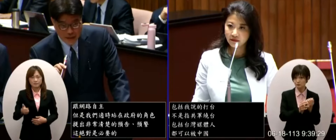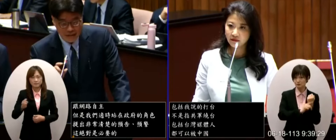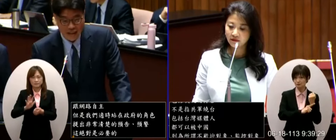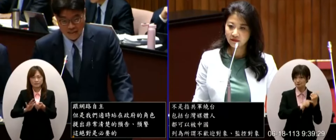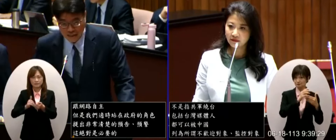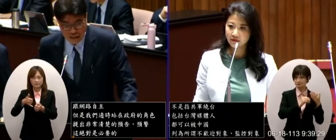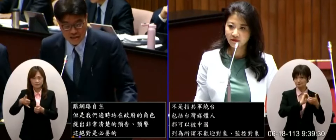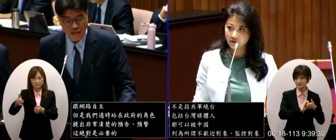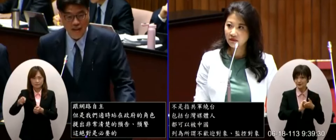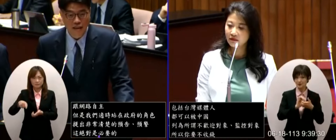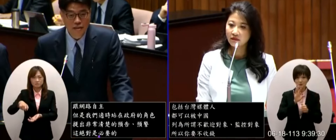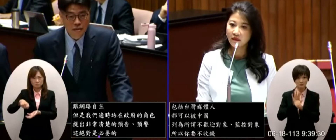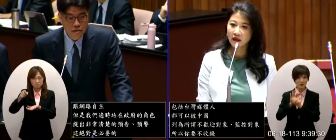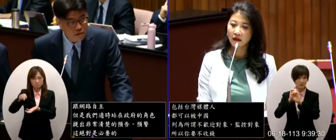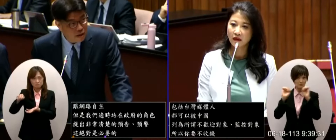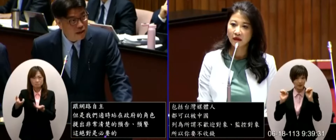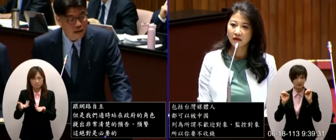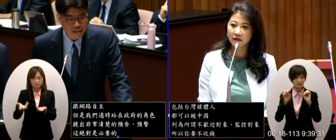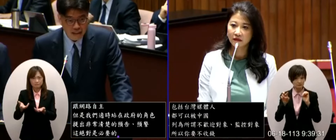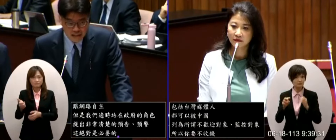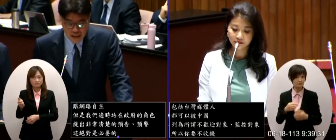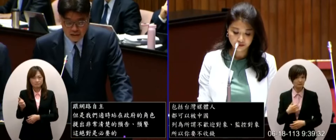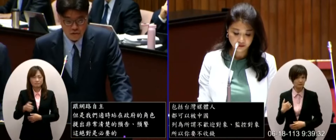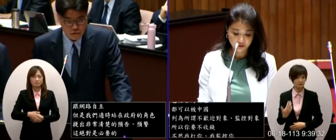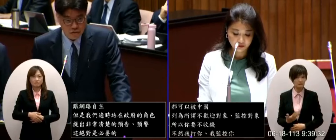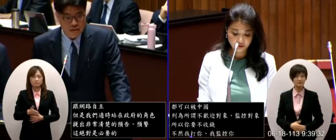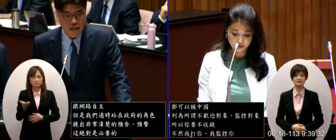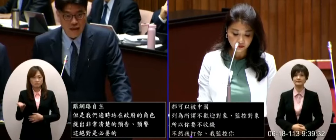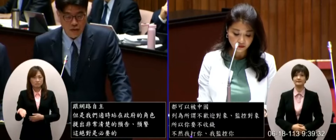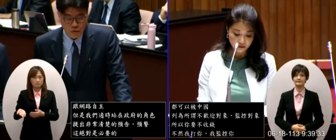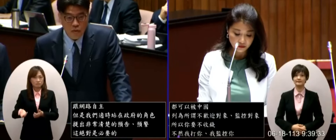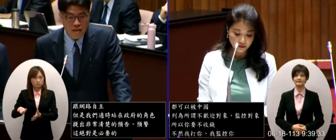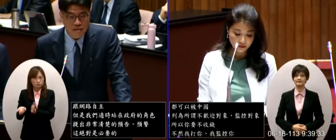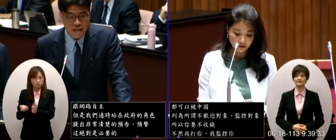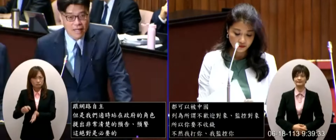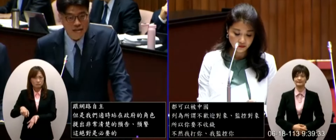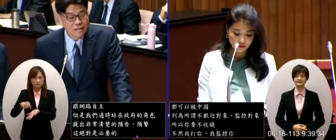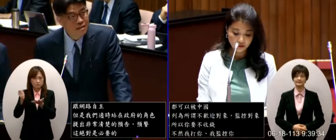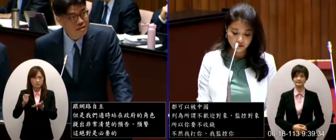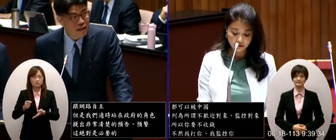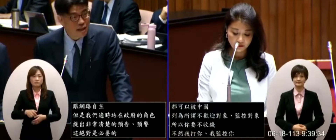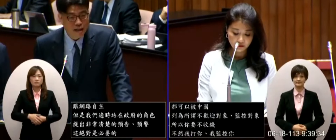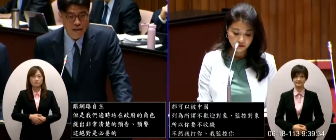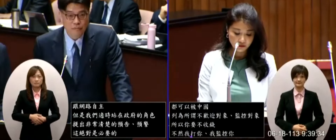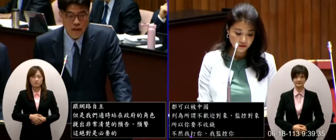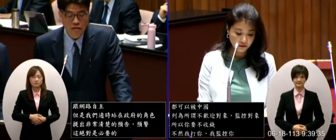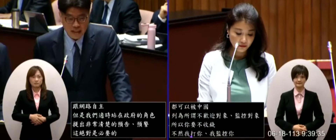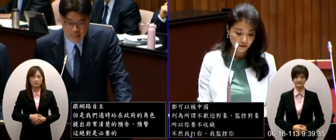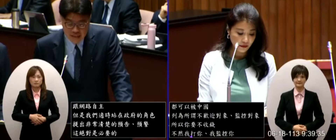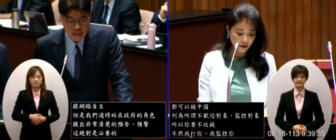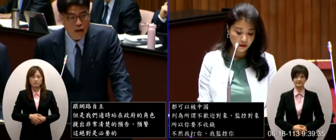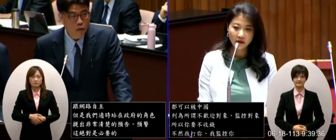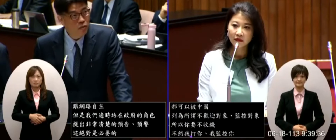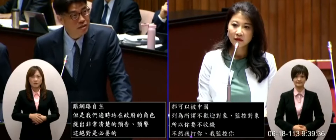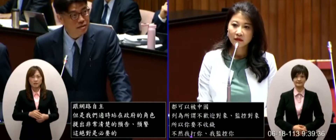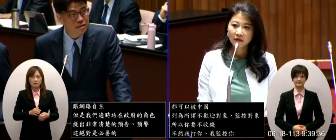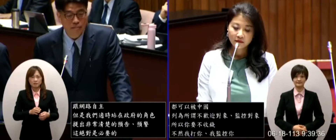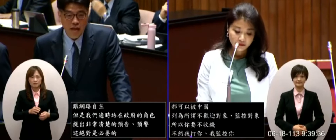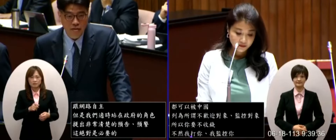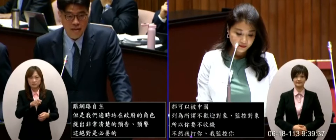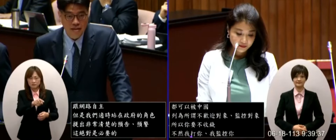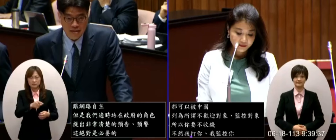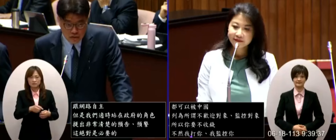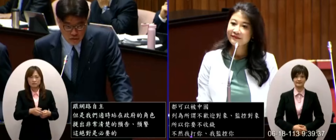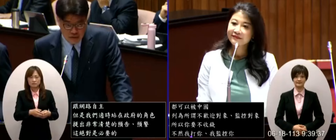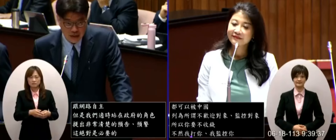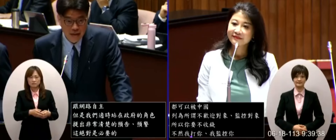感谢委员的提醒这个您刚刚所说的如何让这个背后的干爹或者是